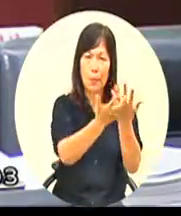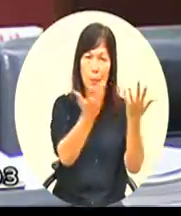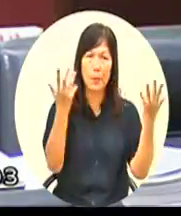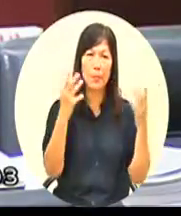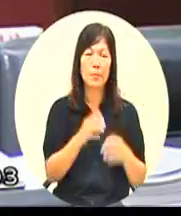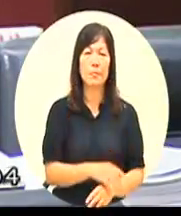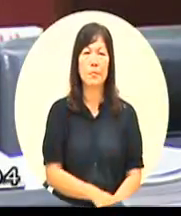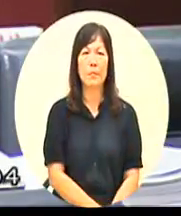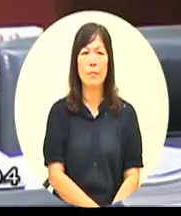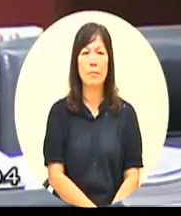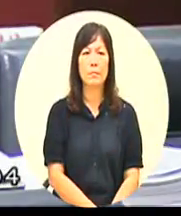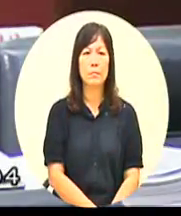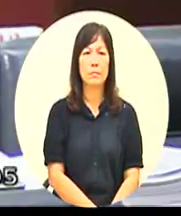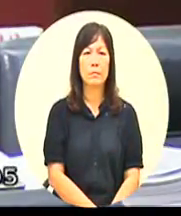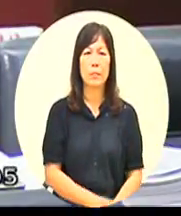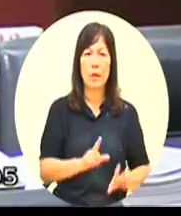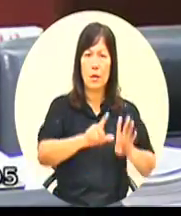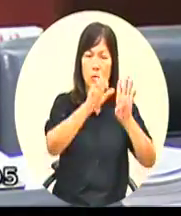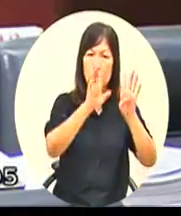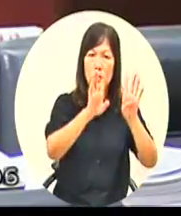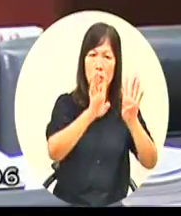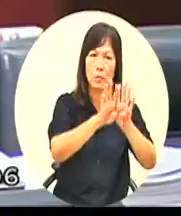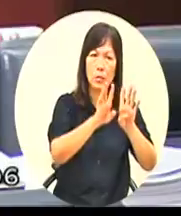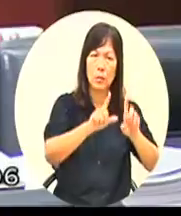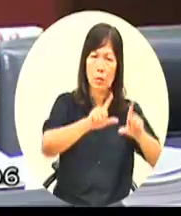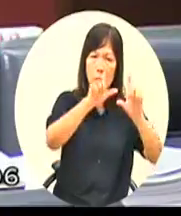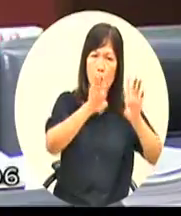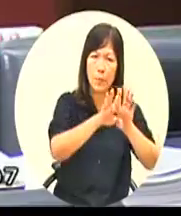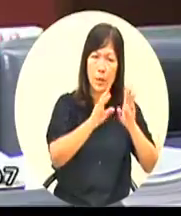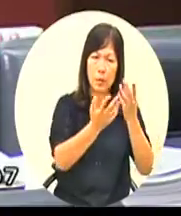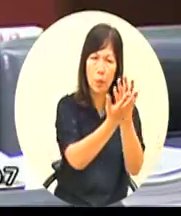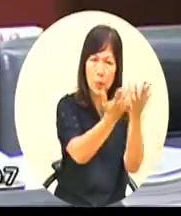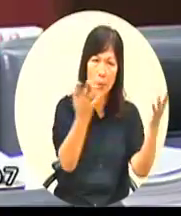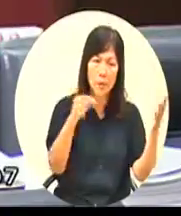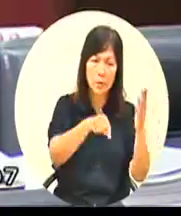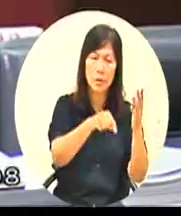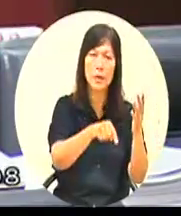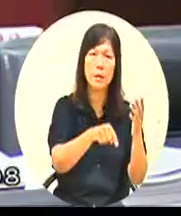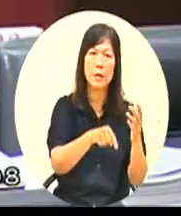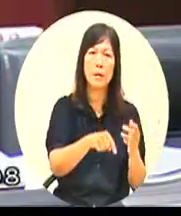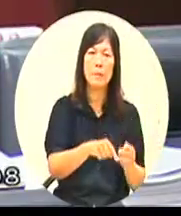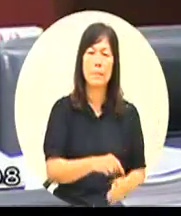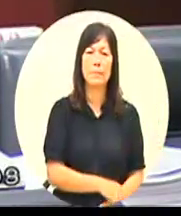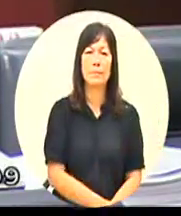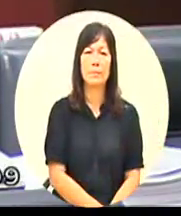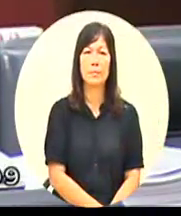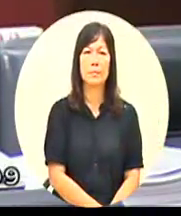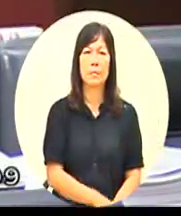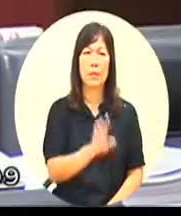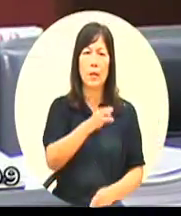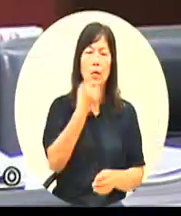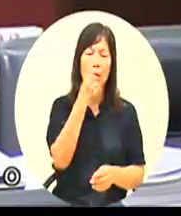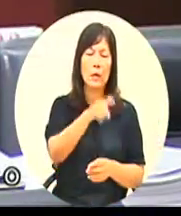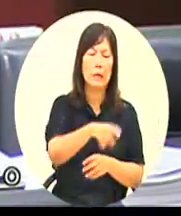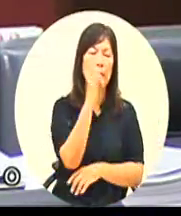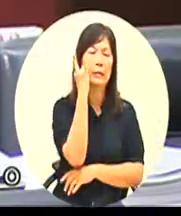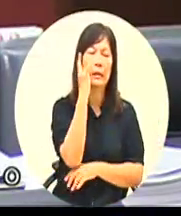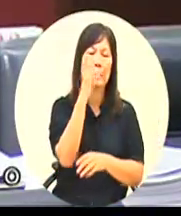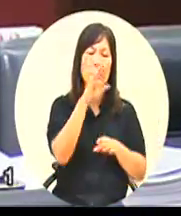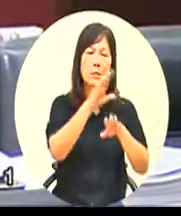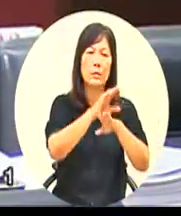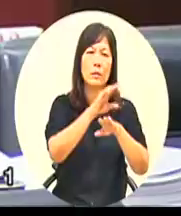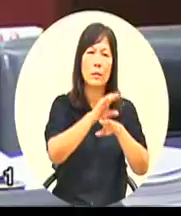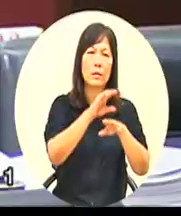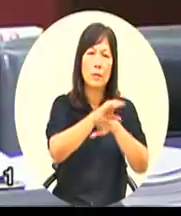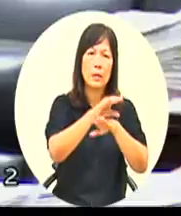没有哈，来东门的外围，这就是这个地方哈。我们有一个候车亭，候车